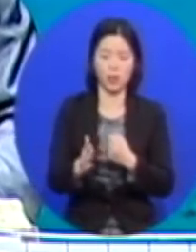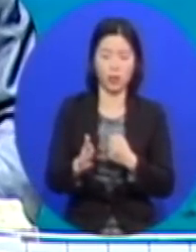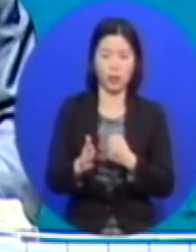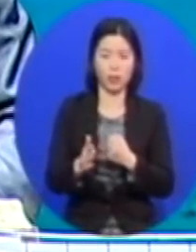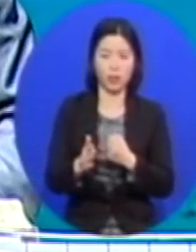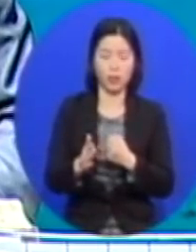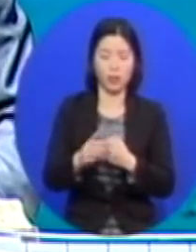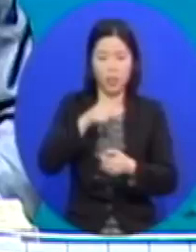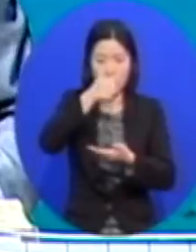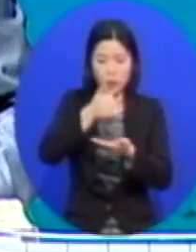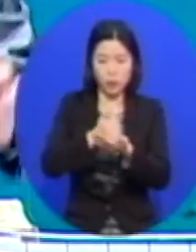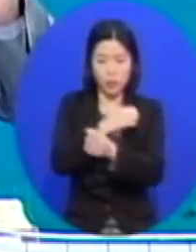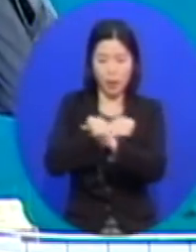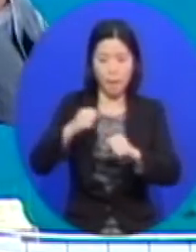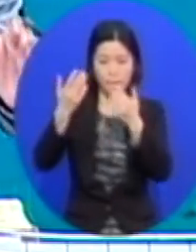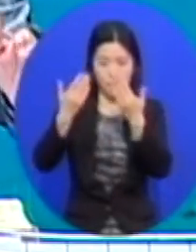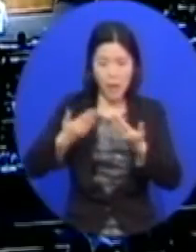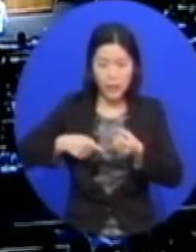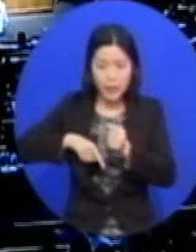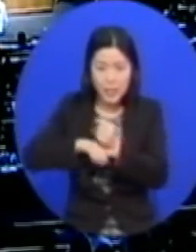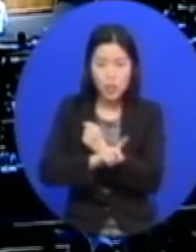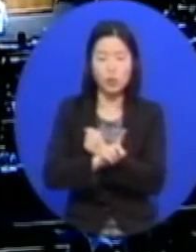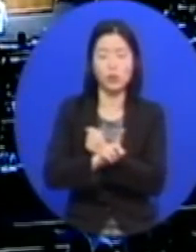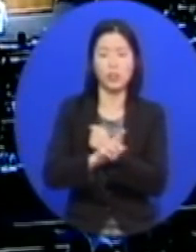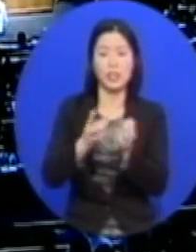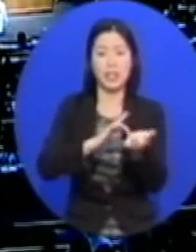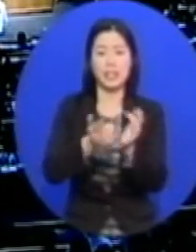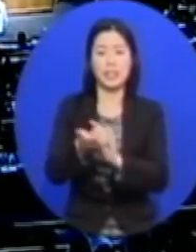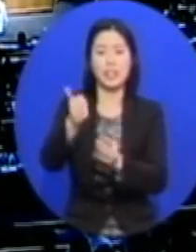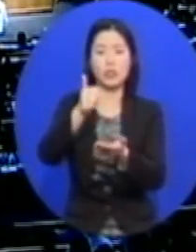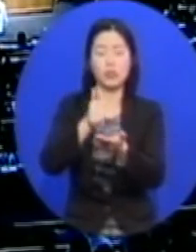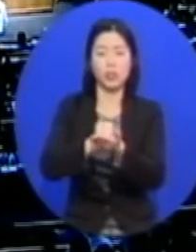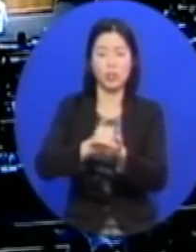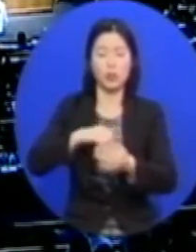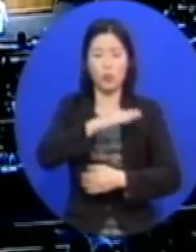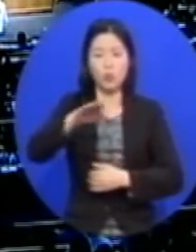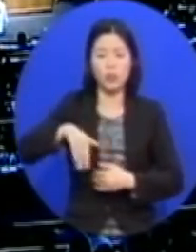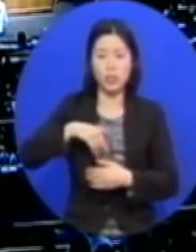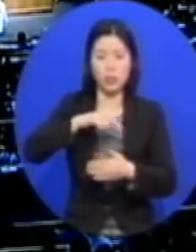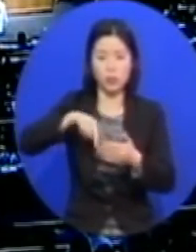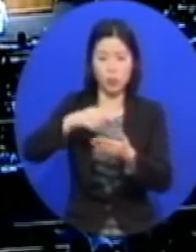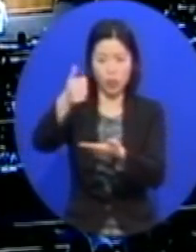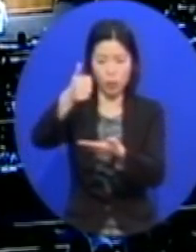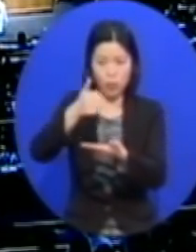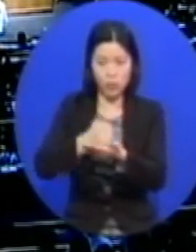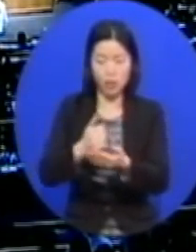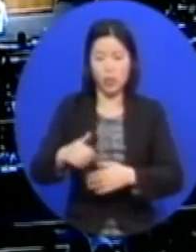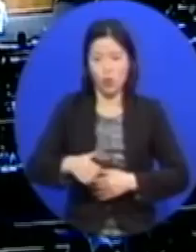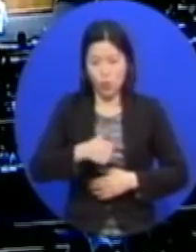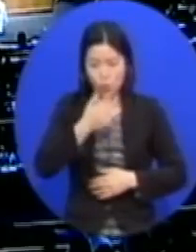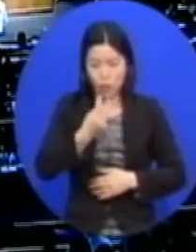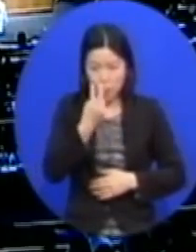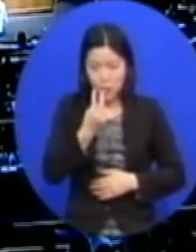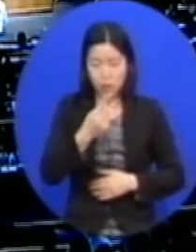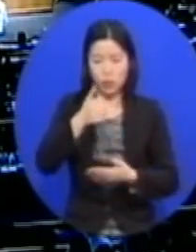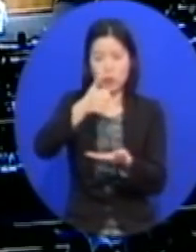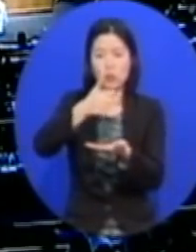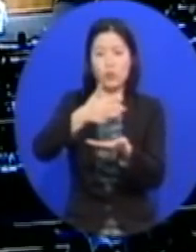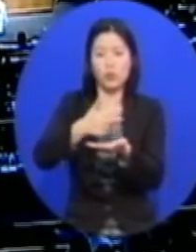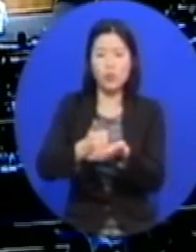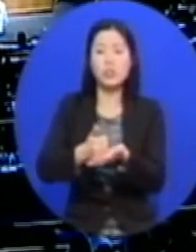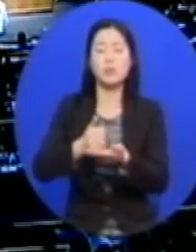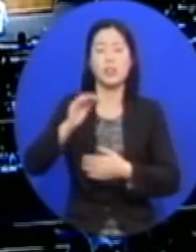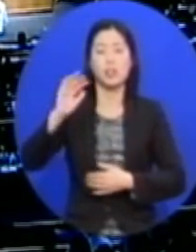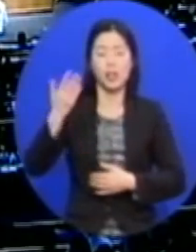받은 이유는 예수님께서 우리 안에 오셔서 우리의 생명이 되시고 우리의 주님이 되시기 위해서 그런